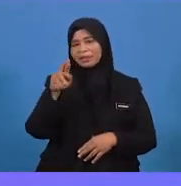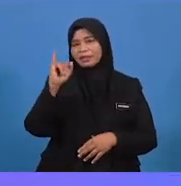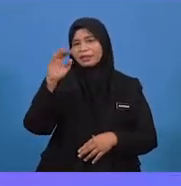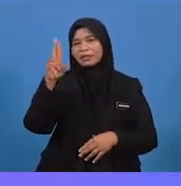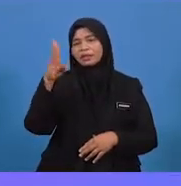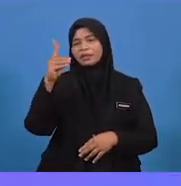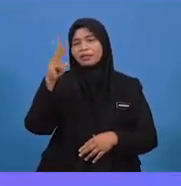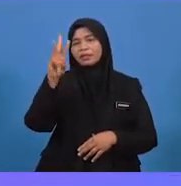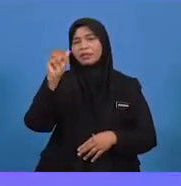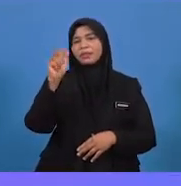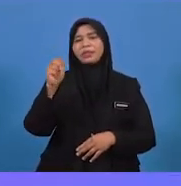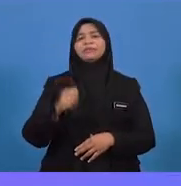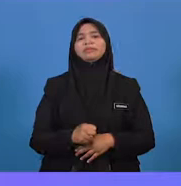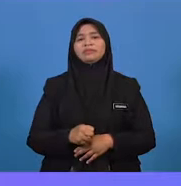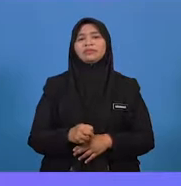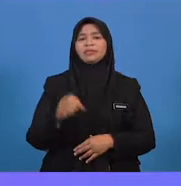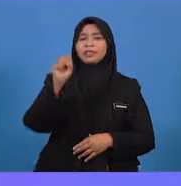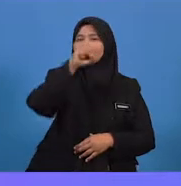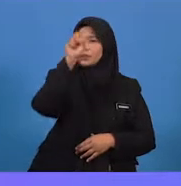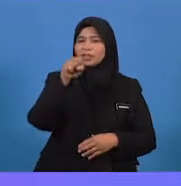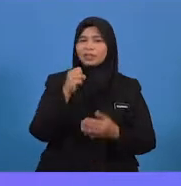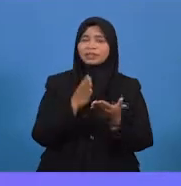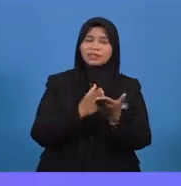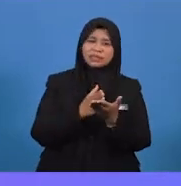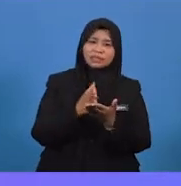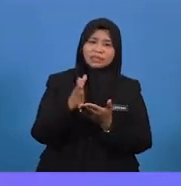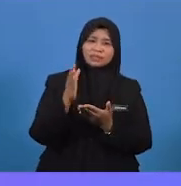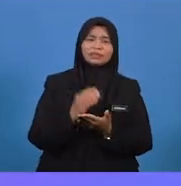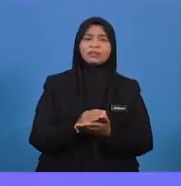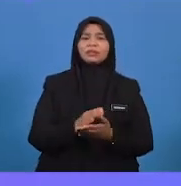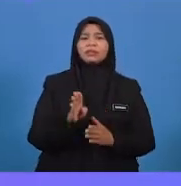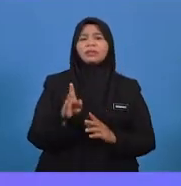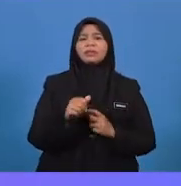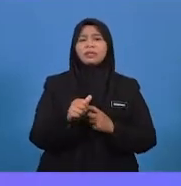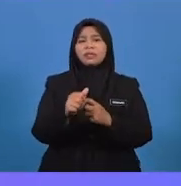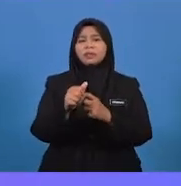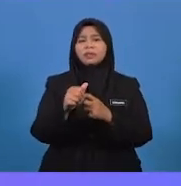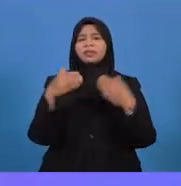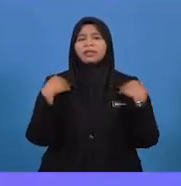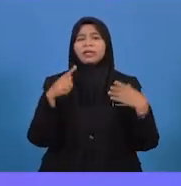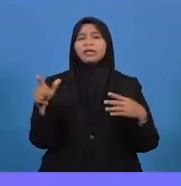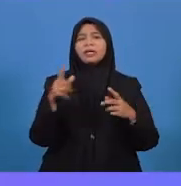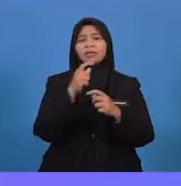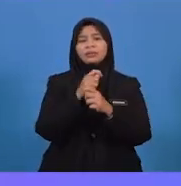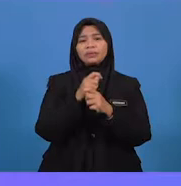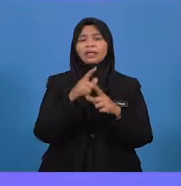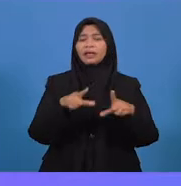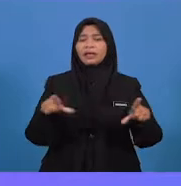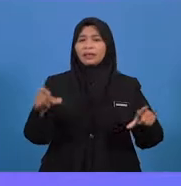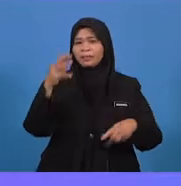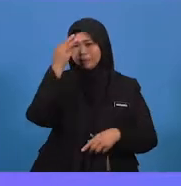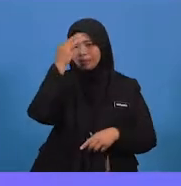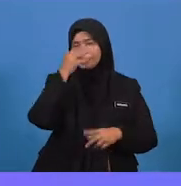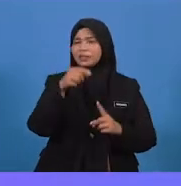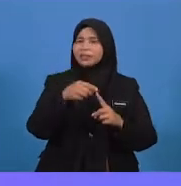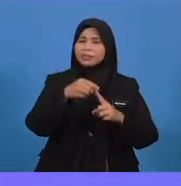Ridwan. Soalan seterusnya. Berikut adalah tugas lain malaikat